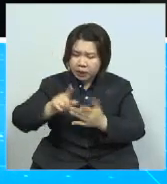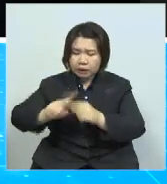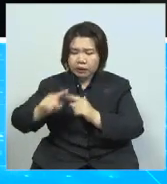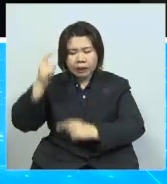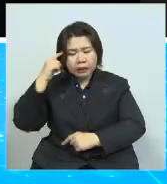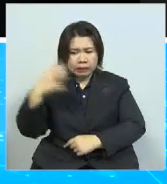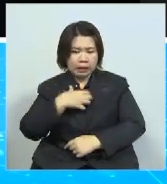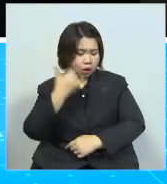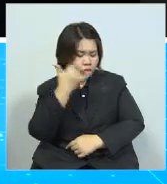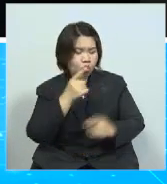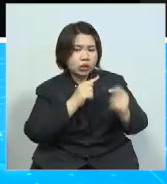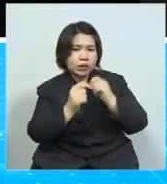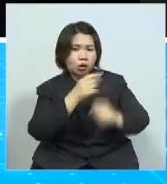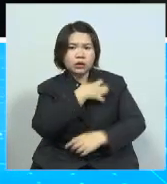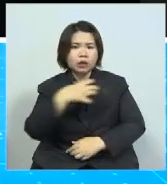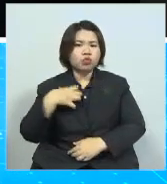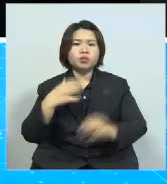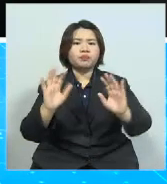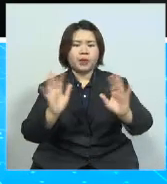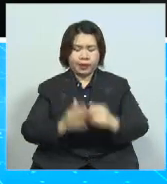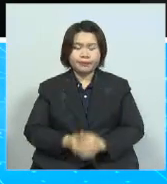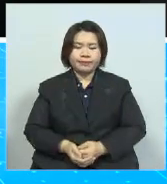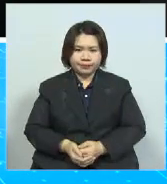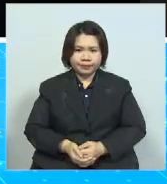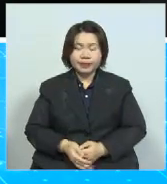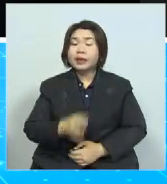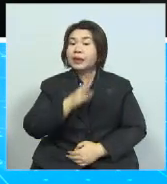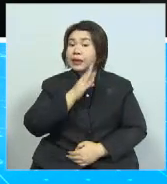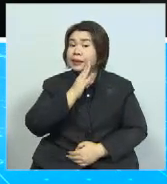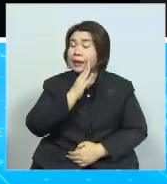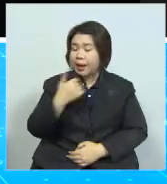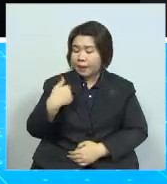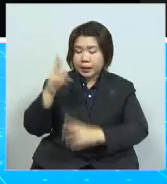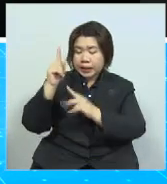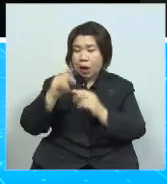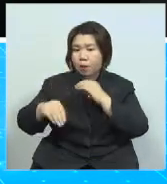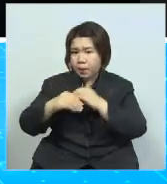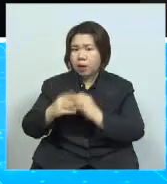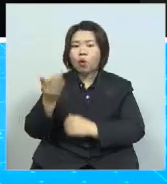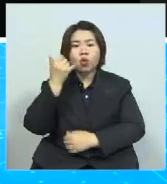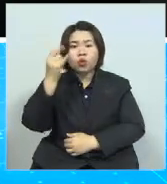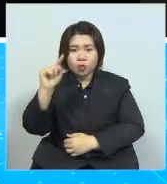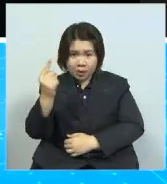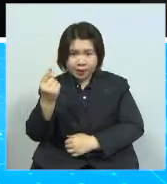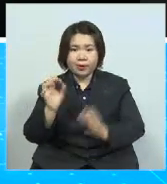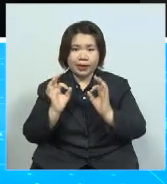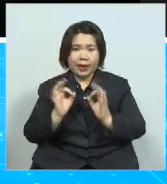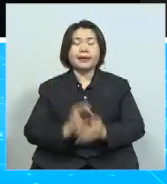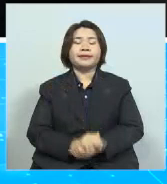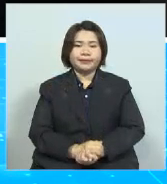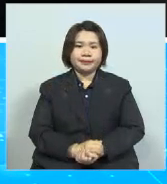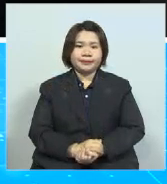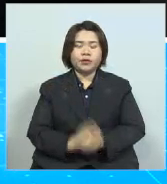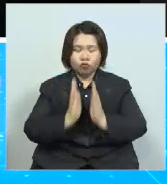หล่านั้น ค่ะค่ะยังไงเดี๋ยวถ้ามีความคืบหน้าขออนุญาตรบกวนท่านรัฐมนตรีเพิ่มเติมนะคะ ครับค่ะ